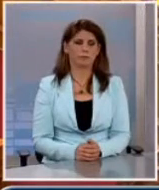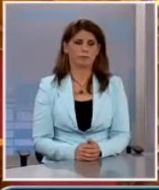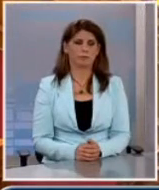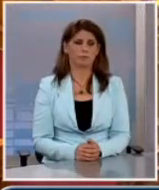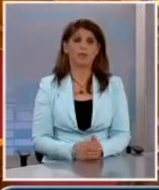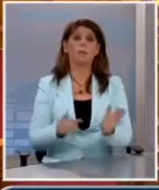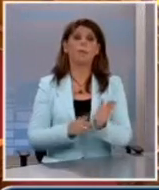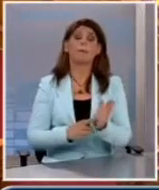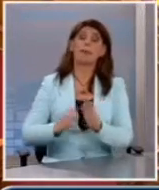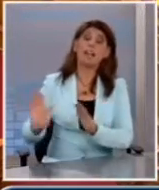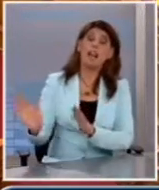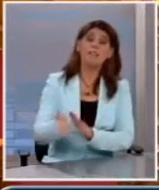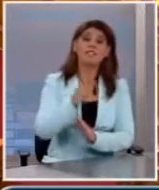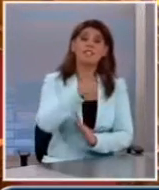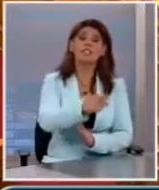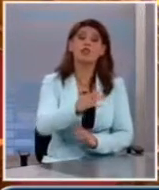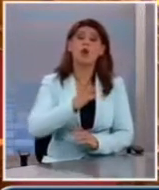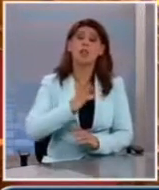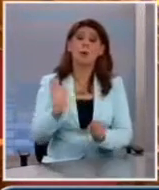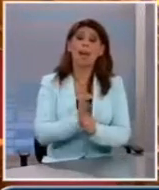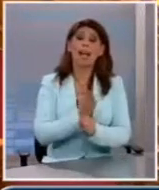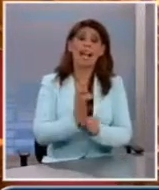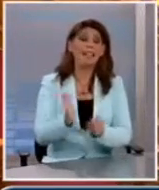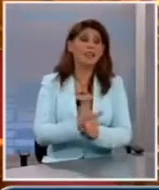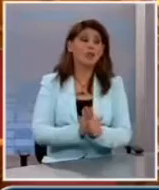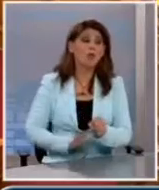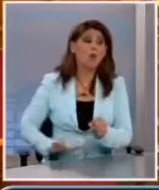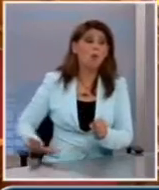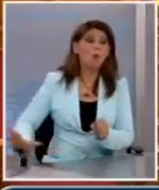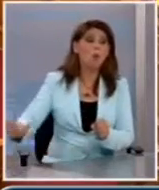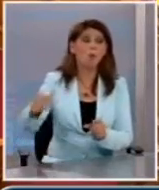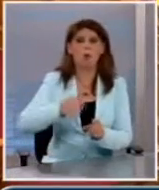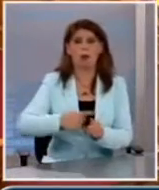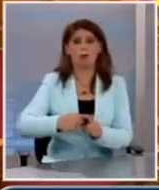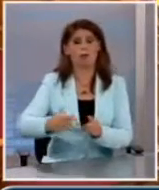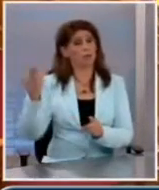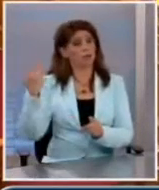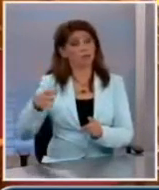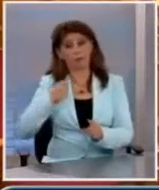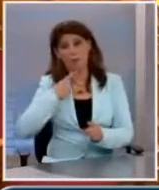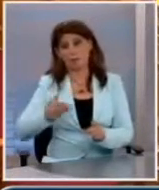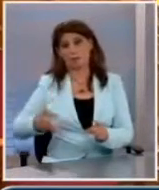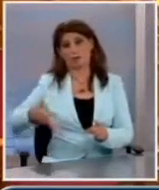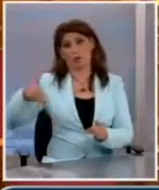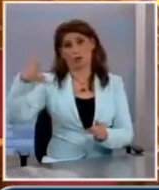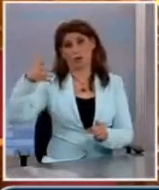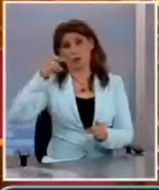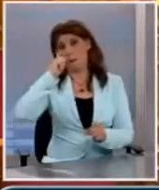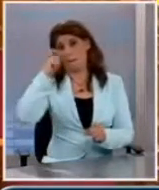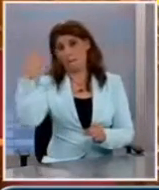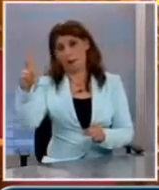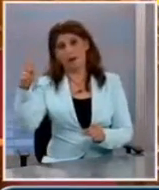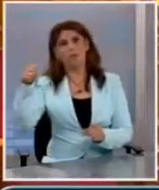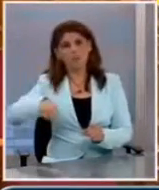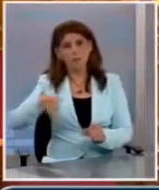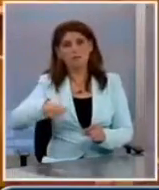Πρέπει να φύγεις. Είσαι ο άνθρωπος που κατέστρεψε στην Ελλάδα. Αυτά έλεγε τότε ο κύριος Μητσοτάκης. Αυτά λέει και